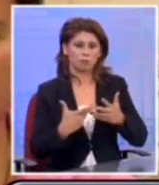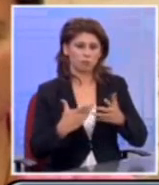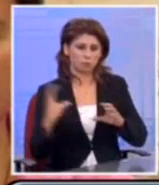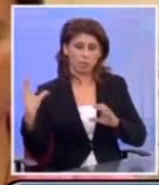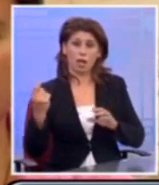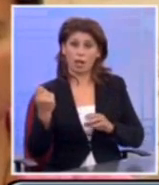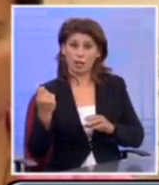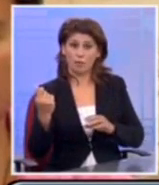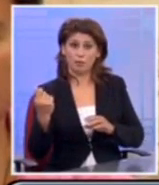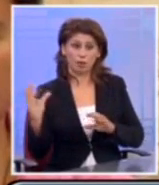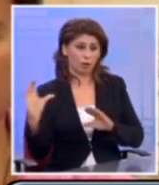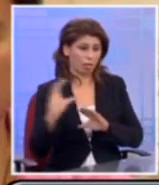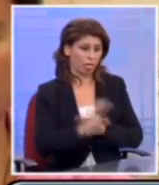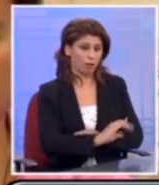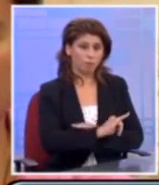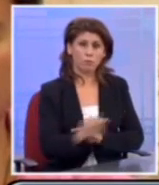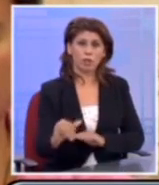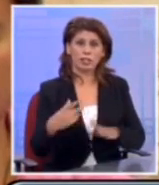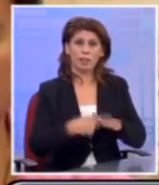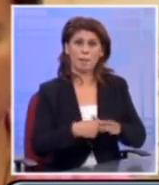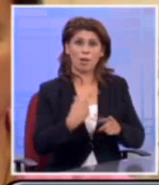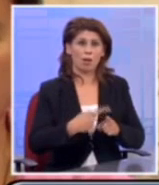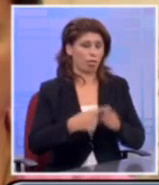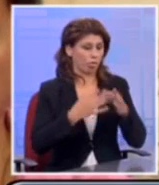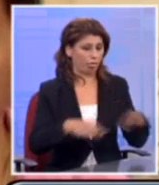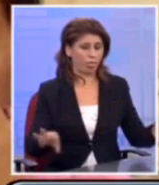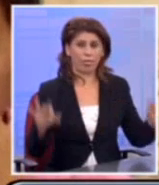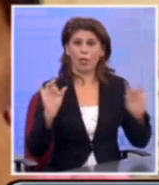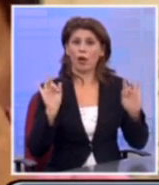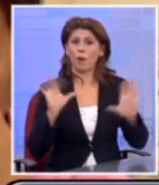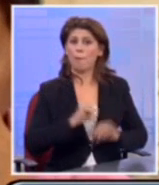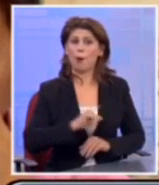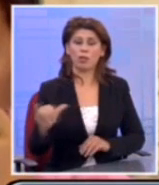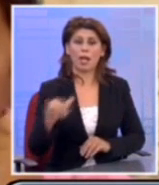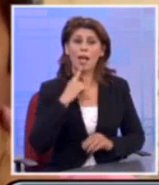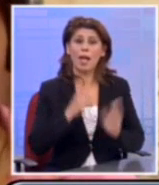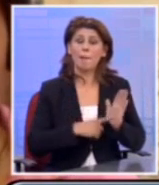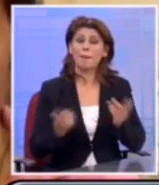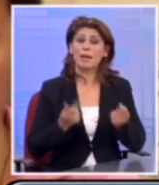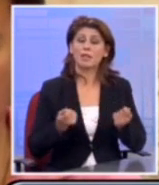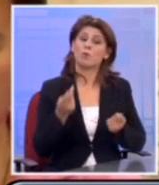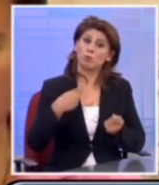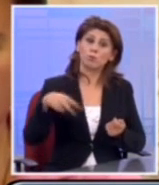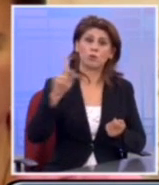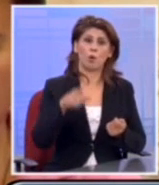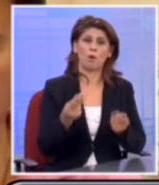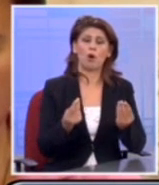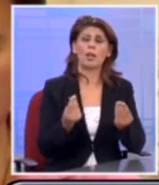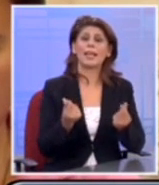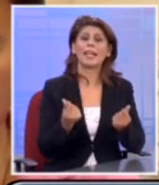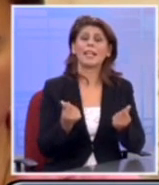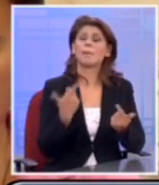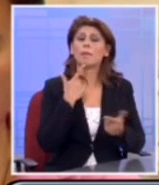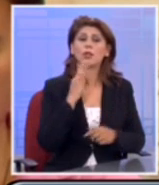έφτασαν στα ταμεία της Ελλάδας, γιατί έπρεπε να χρησιμοποιηθούν τα περισσότερα χρηματοπιστωτικά μέσα για